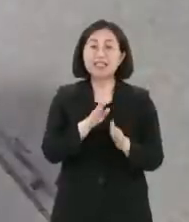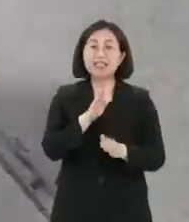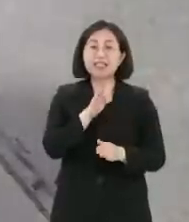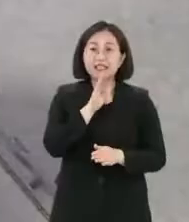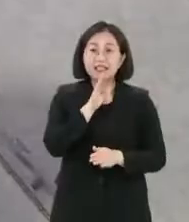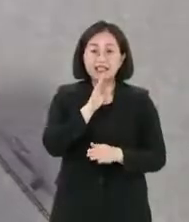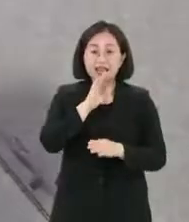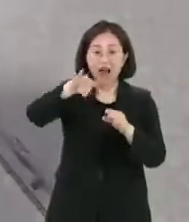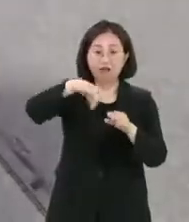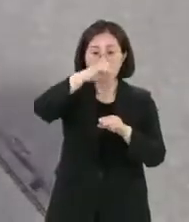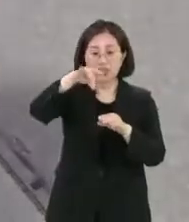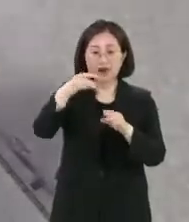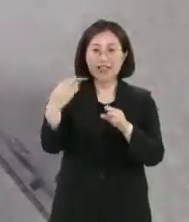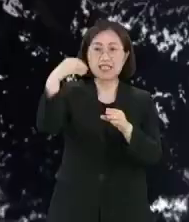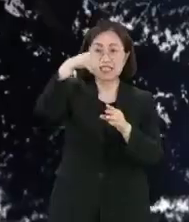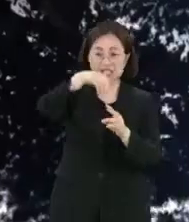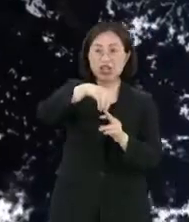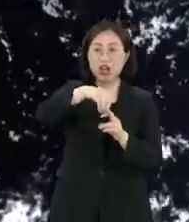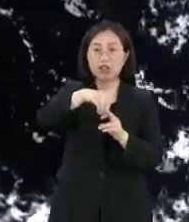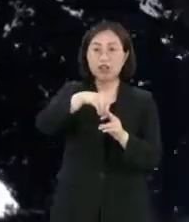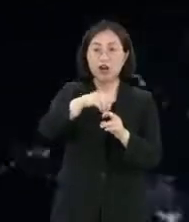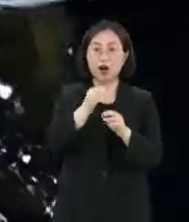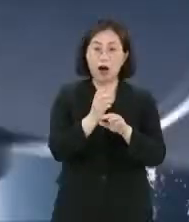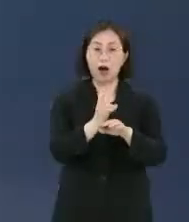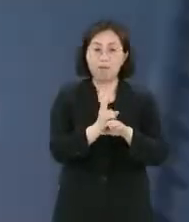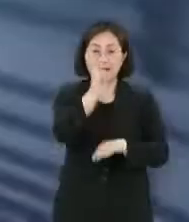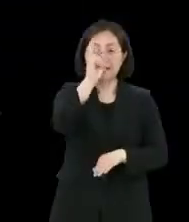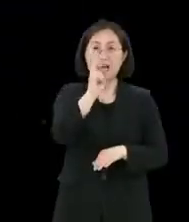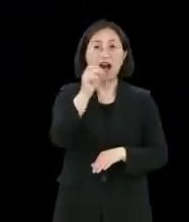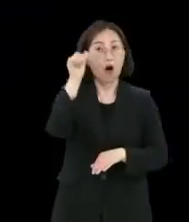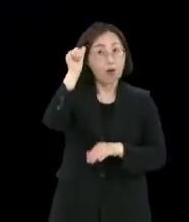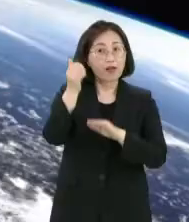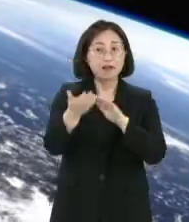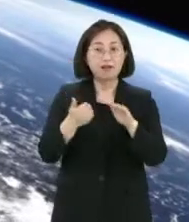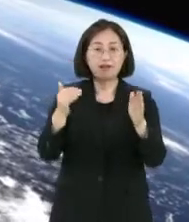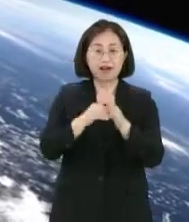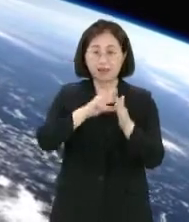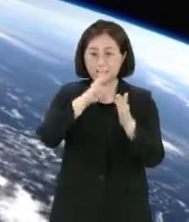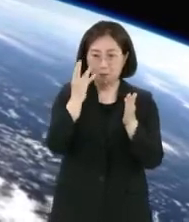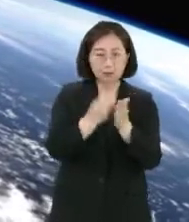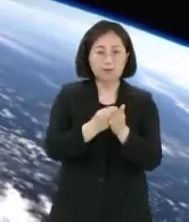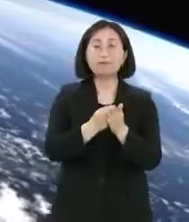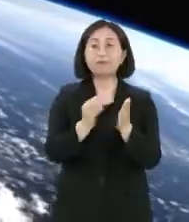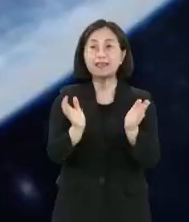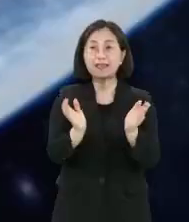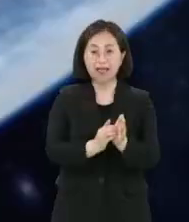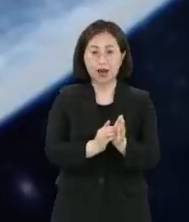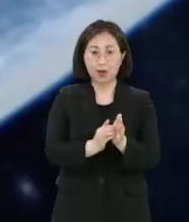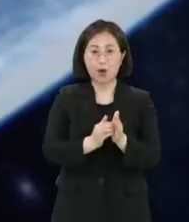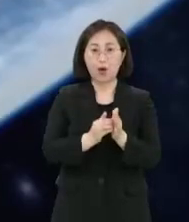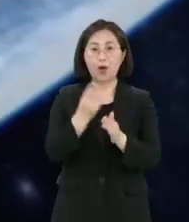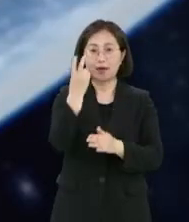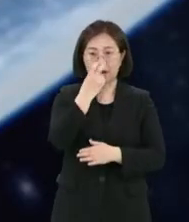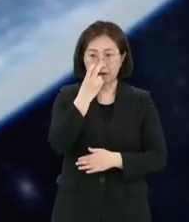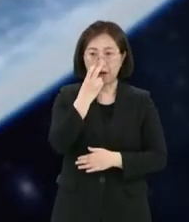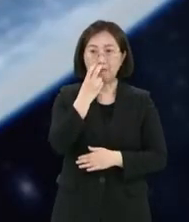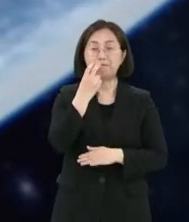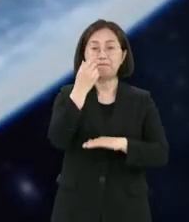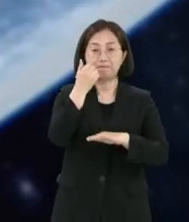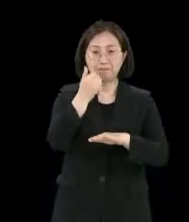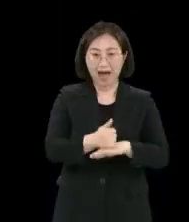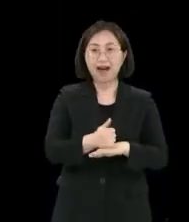실제 위성이 실리는데 발사 5일 전까지 모든 조립 과정이 끝나고 최종 점검과 함께